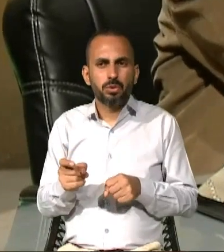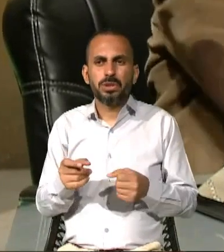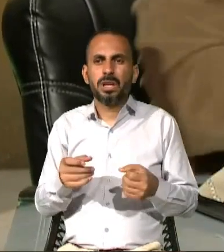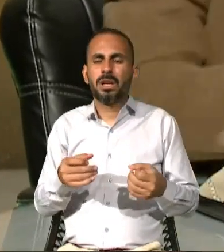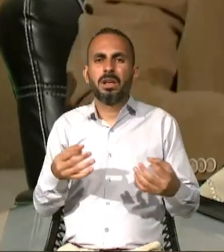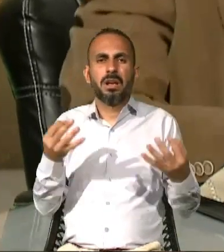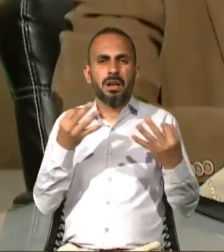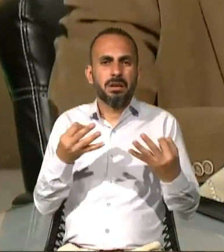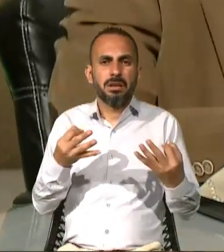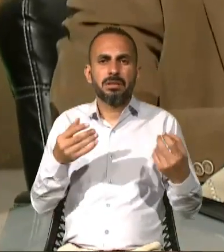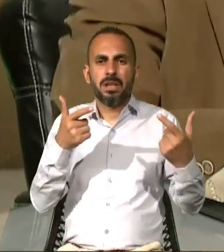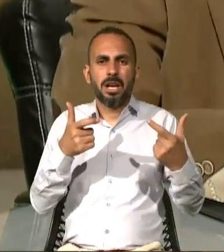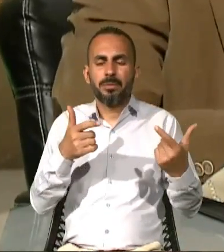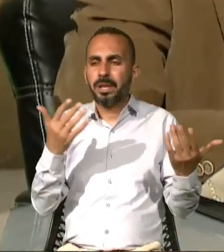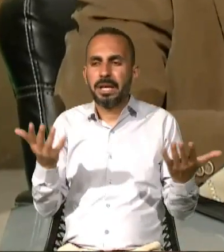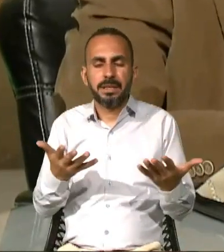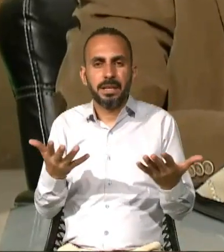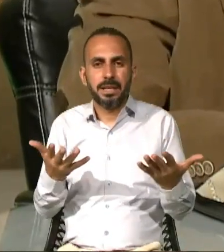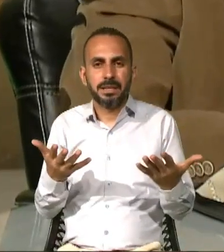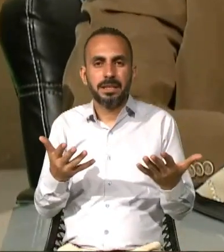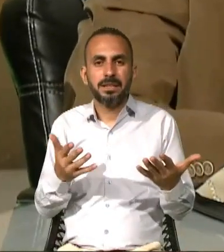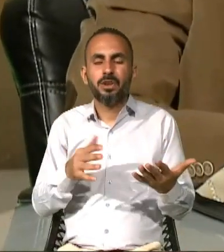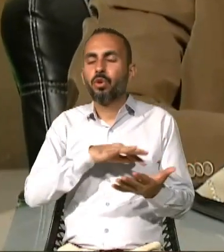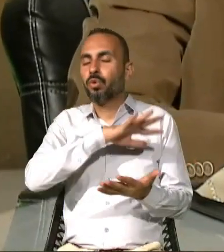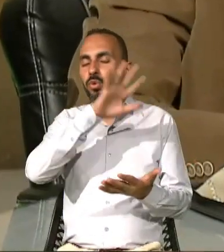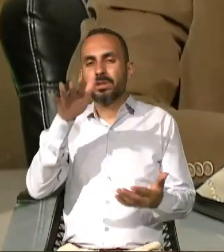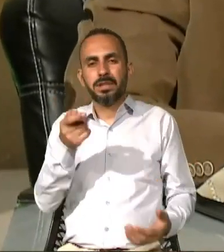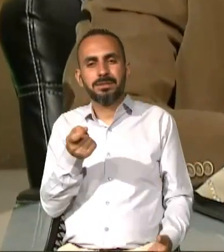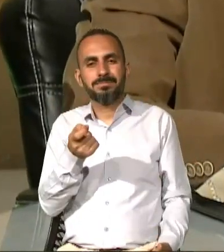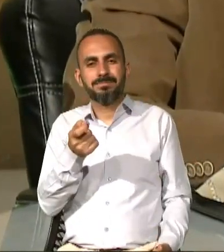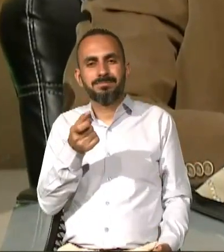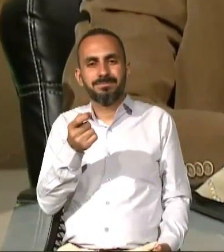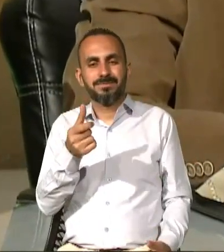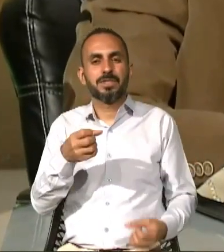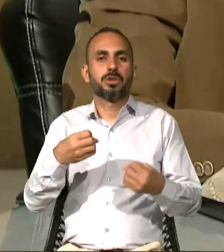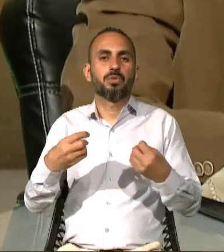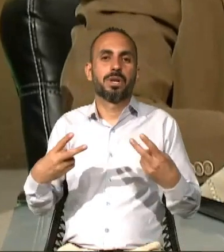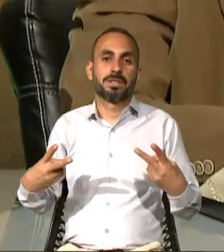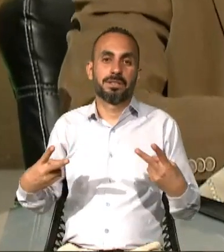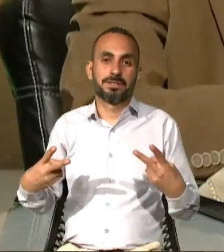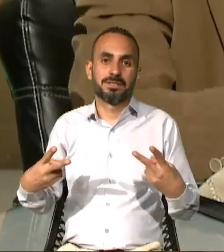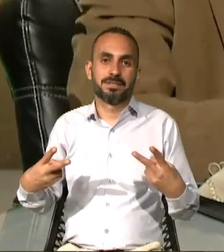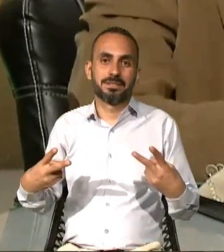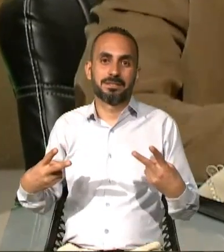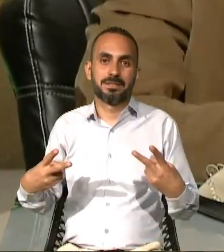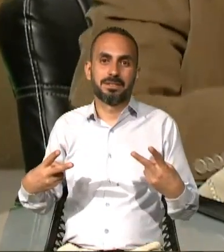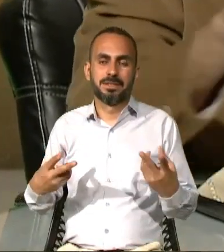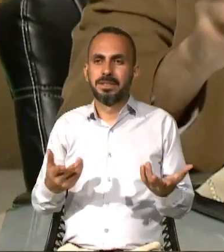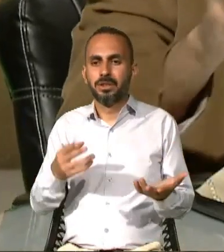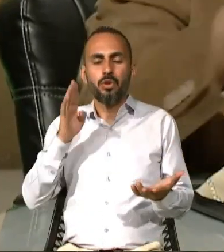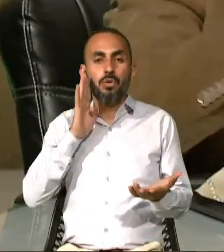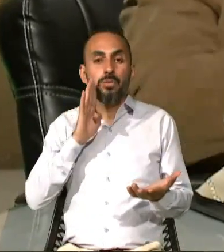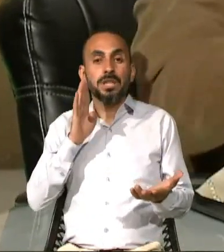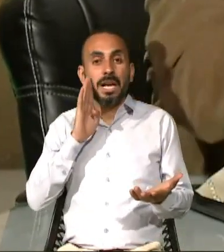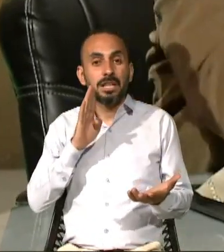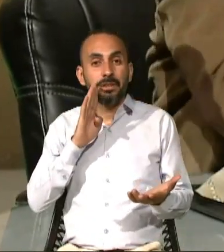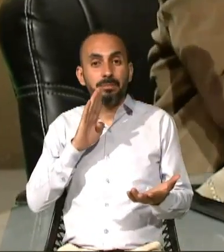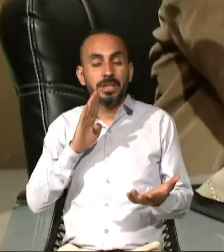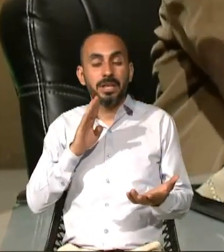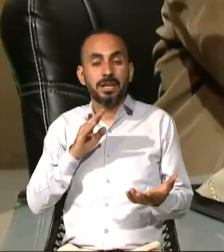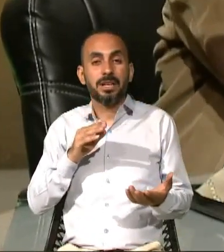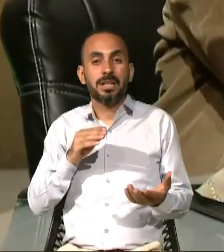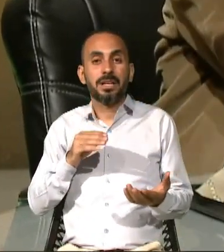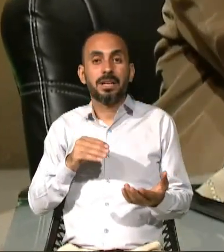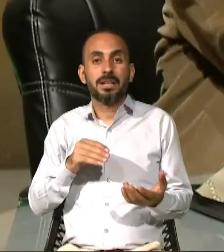الوقتية تنشئ لنا أكثر فأكثر ثقل مجد أبدي. خفت ضيقتنا